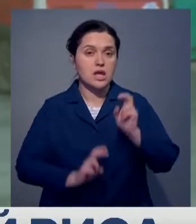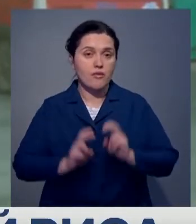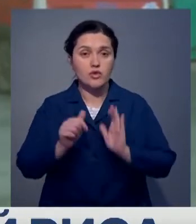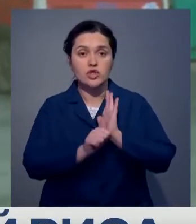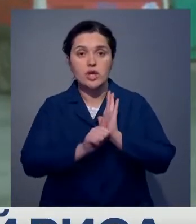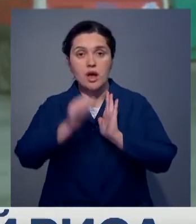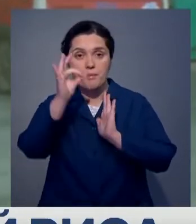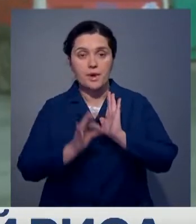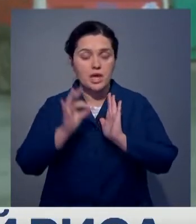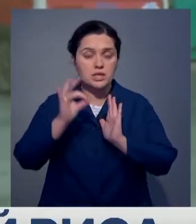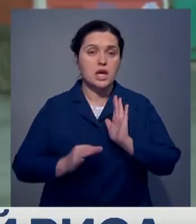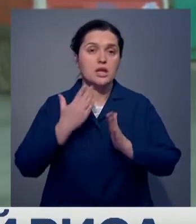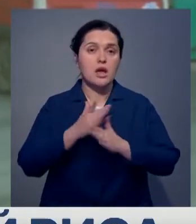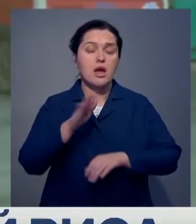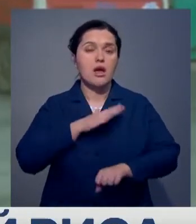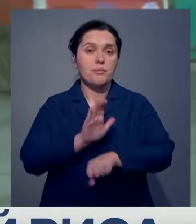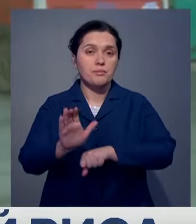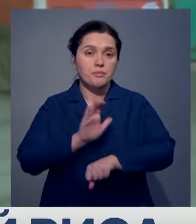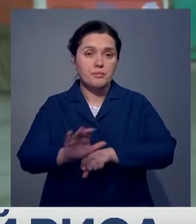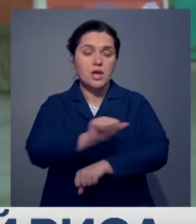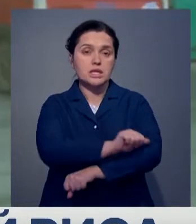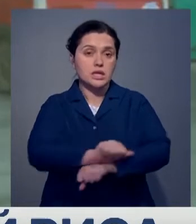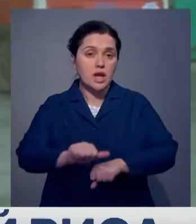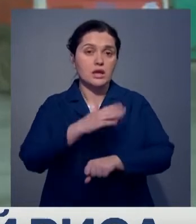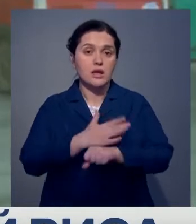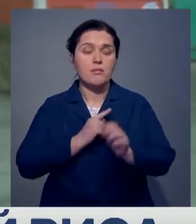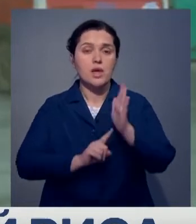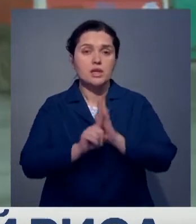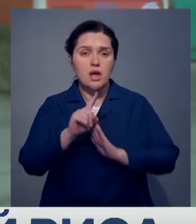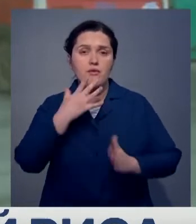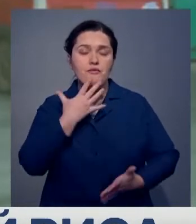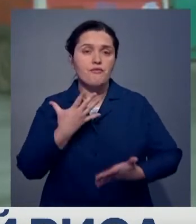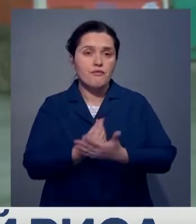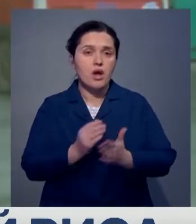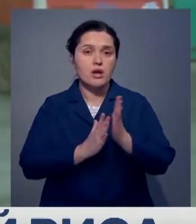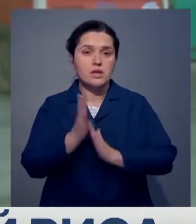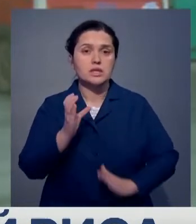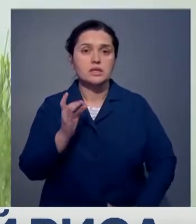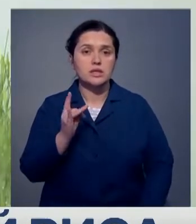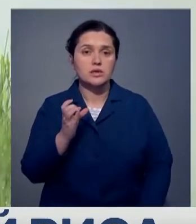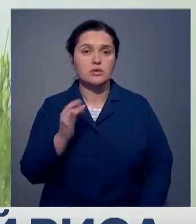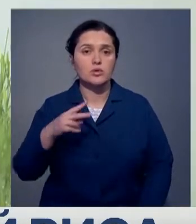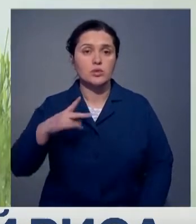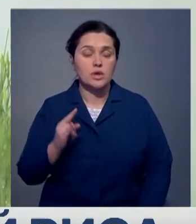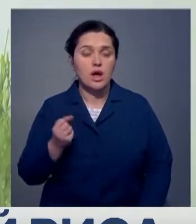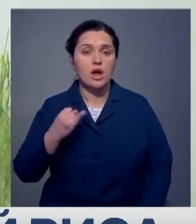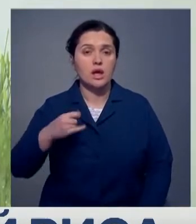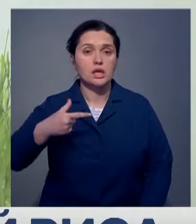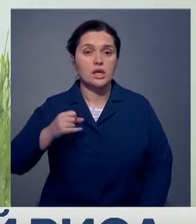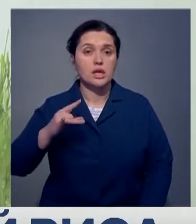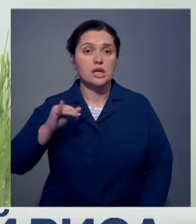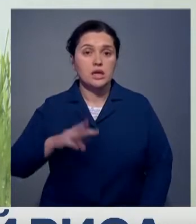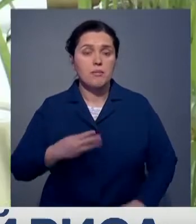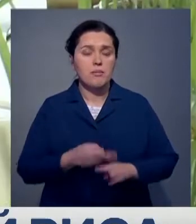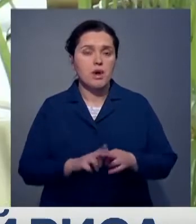60% продукции экспортируем в зарубежье. Кроме того, мы начали выращивать местные сорта риса, сырсулы и айгерим. Свою толику в